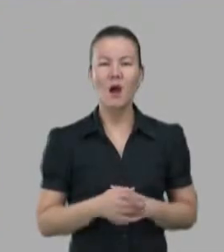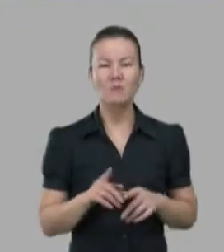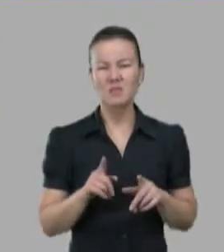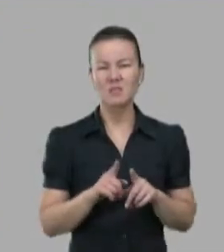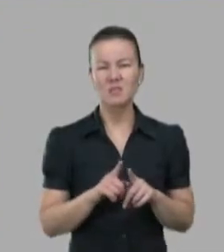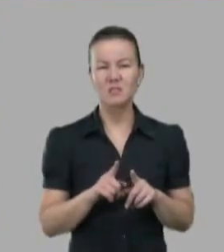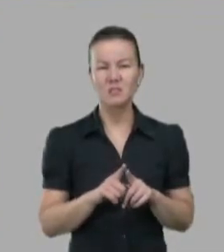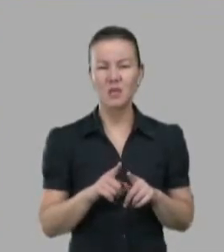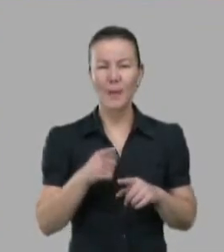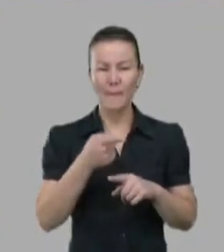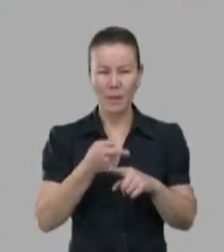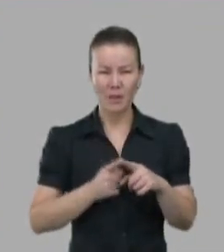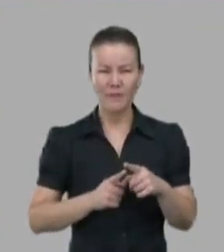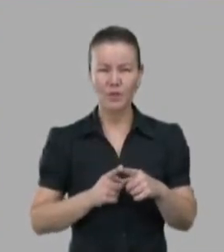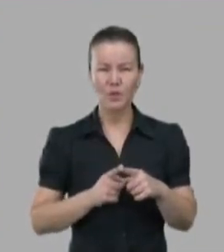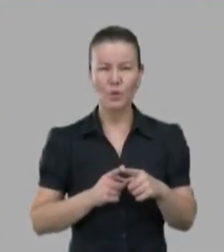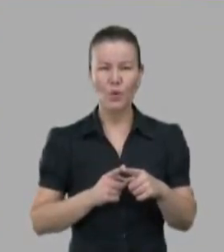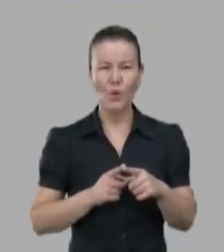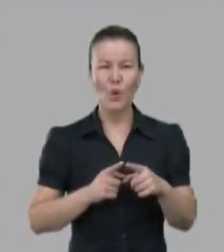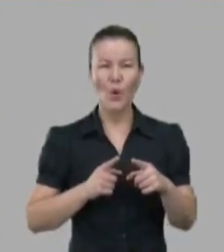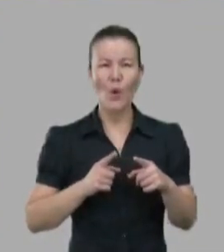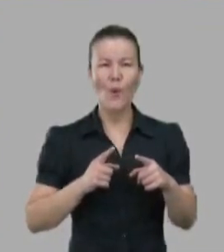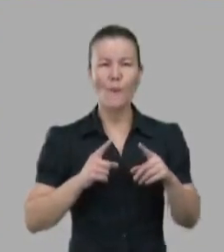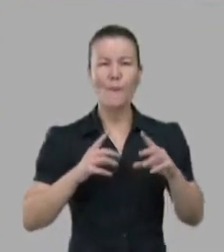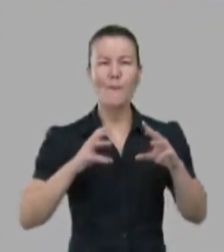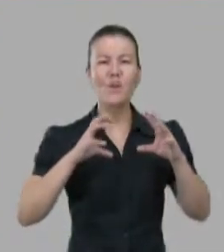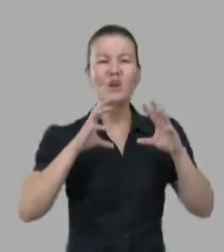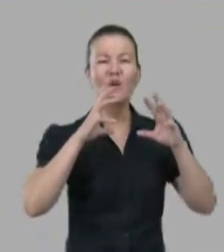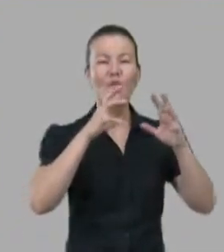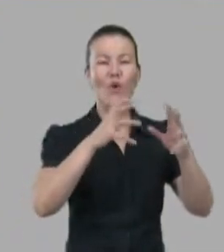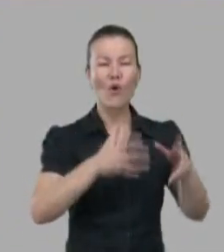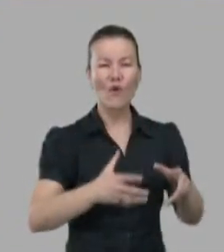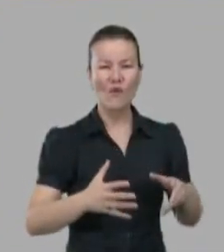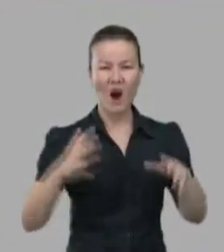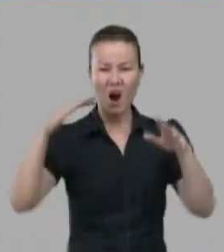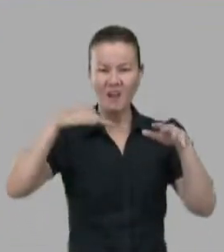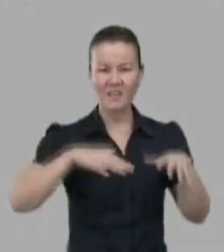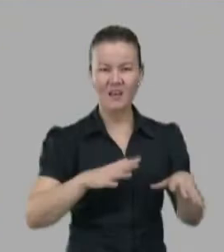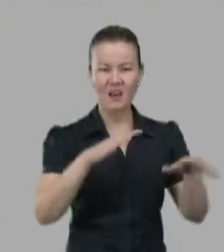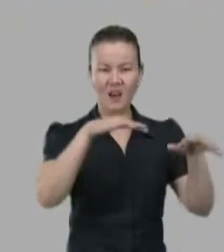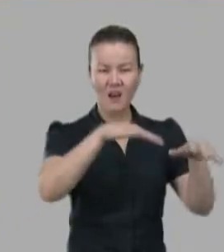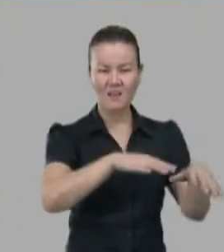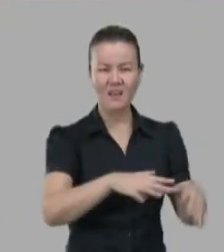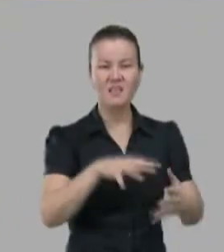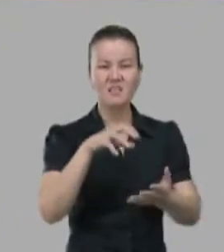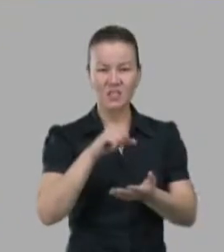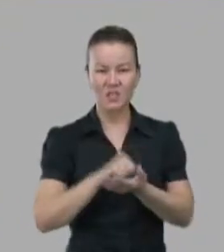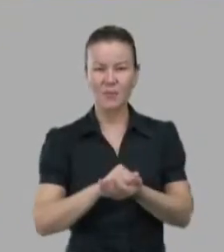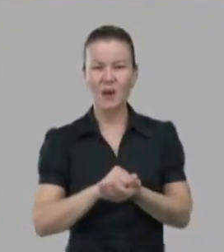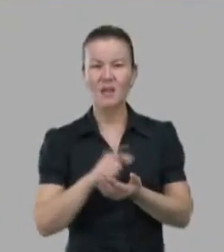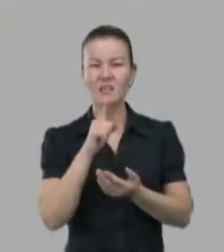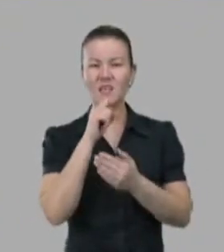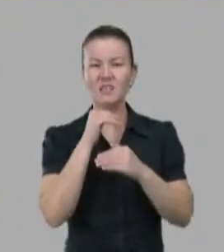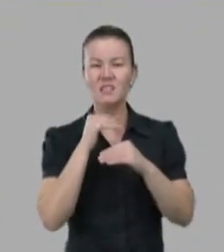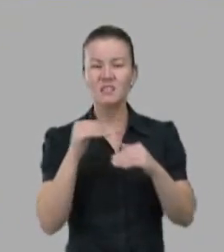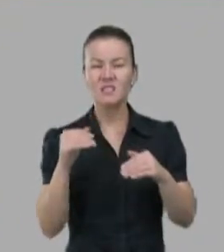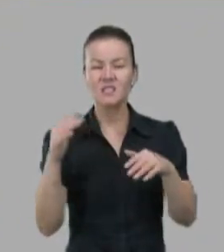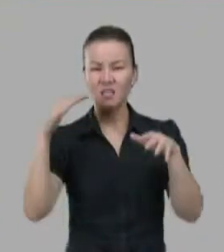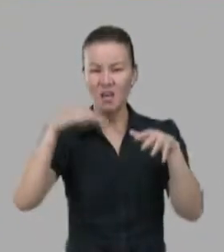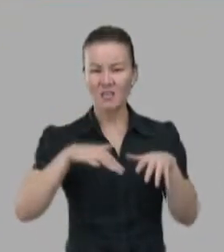Почти половину мирового океана занимает